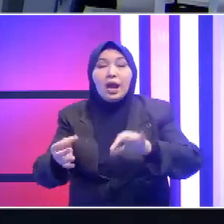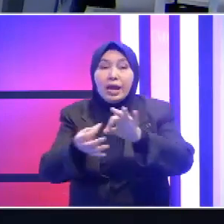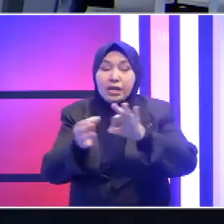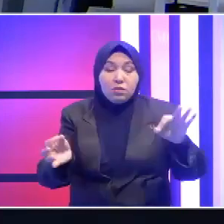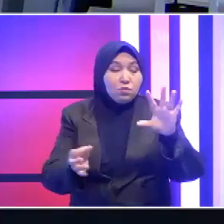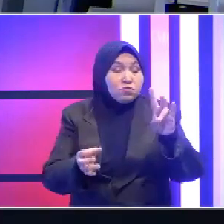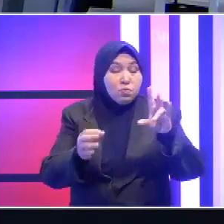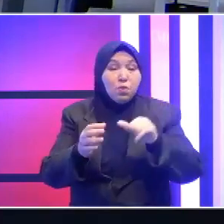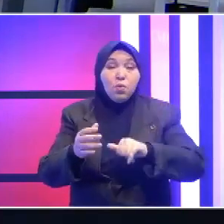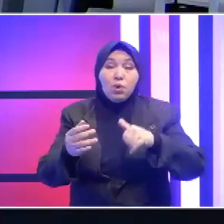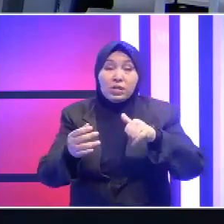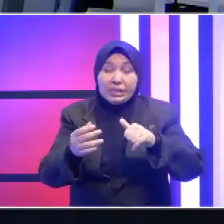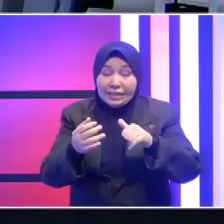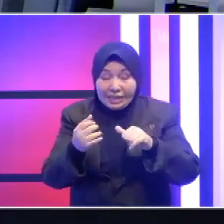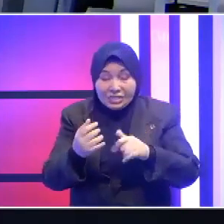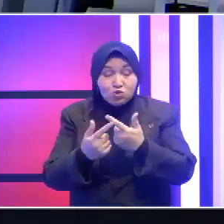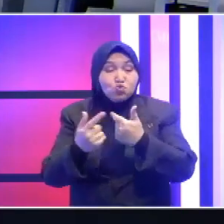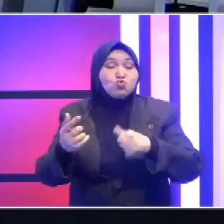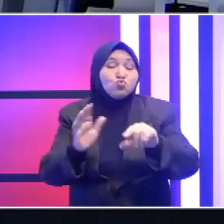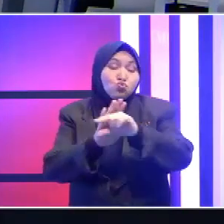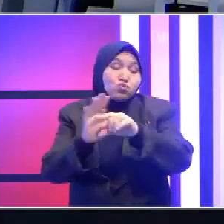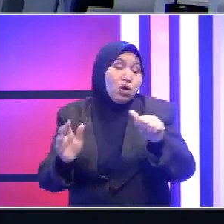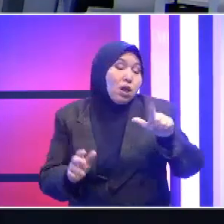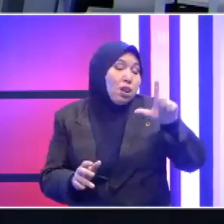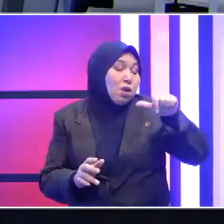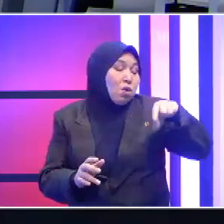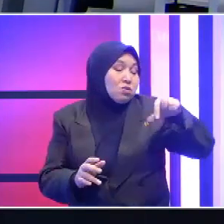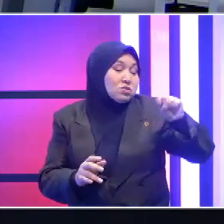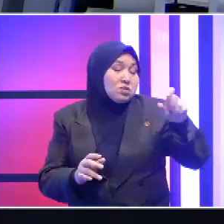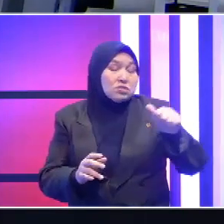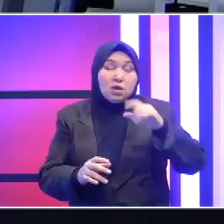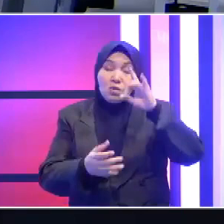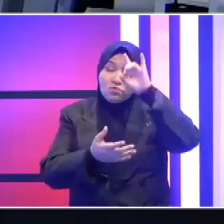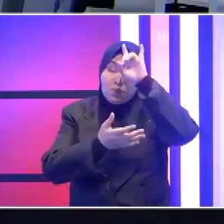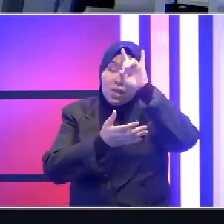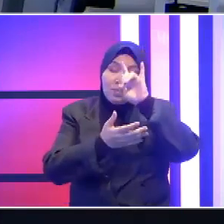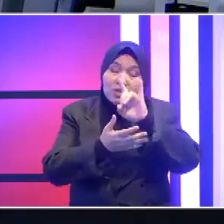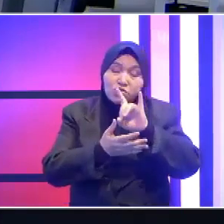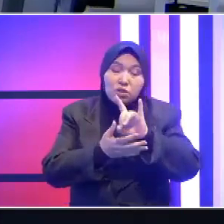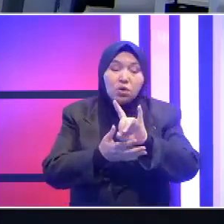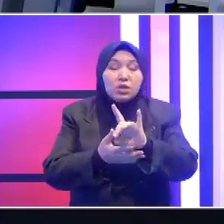72 pada Surah al-qasas ini I always handphone